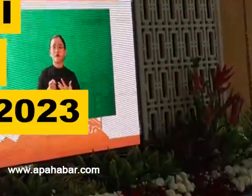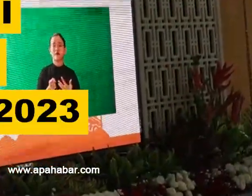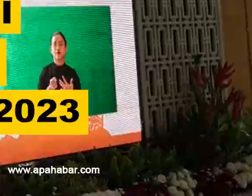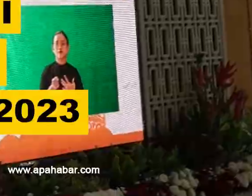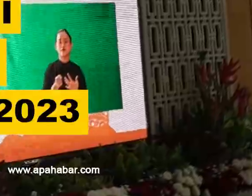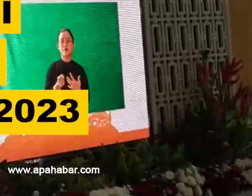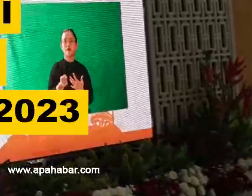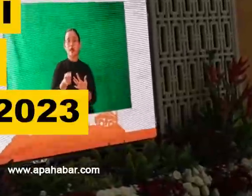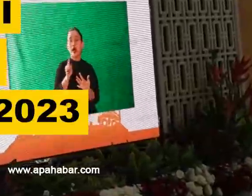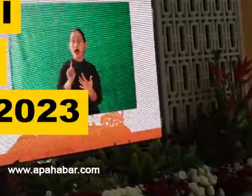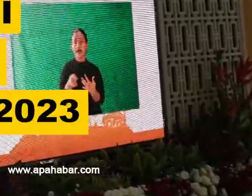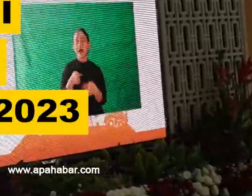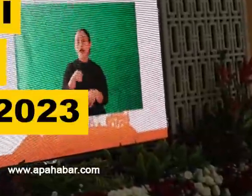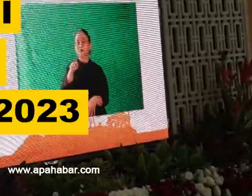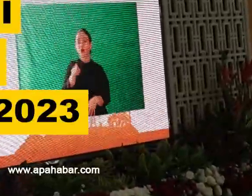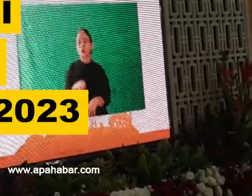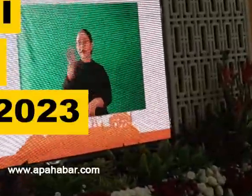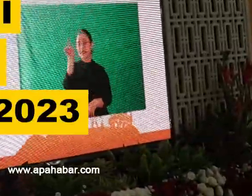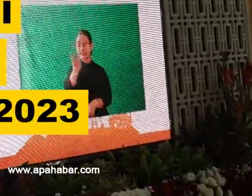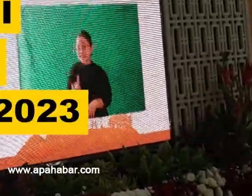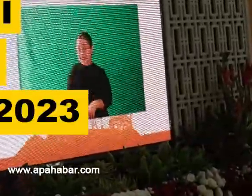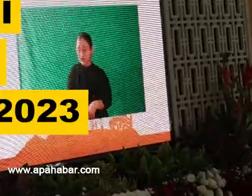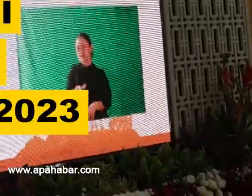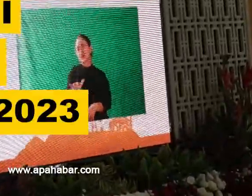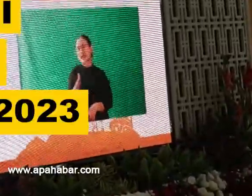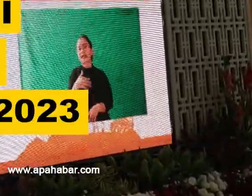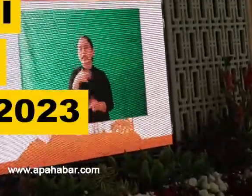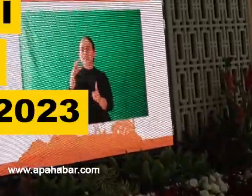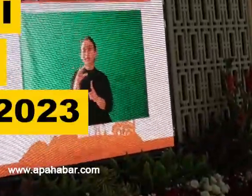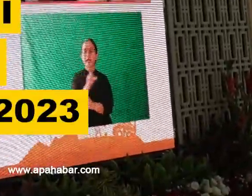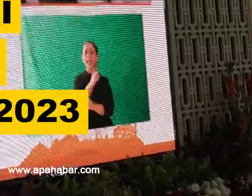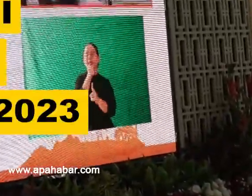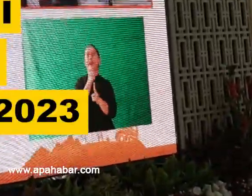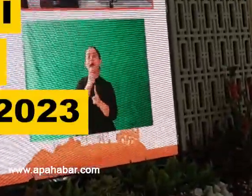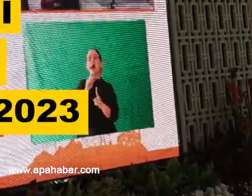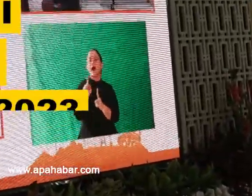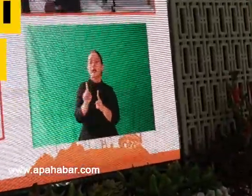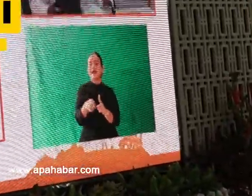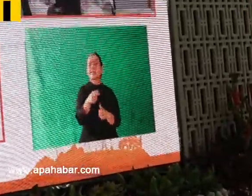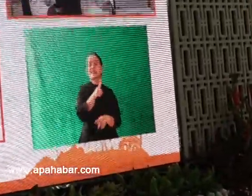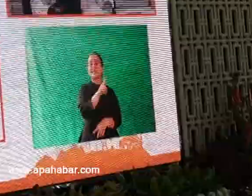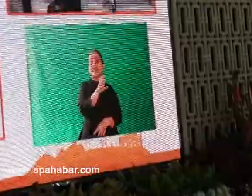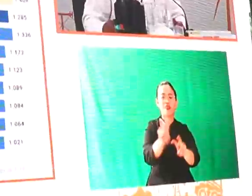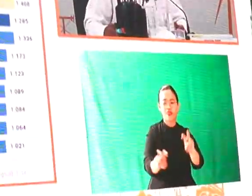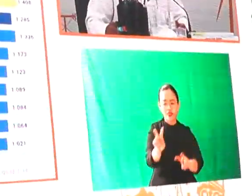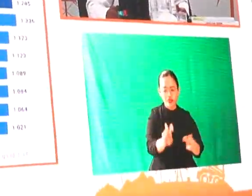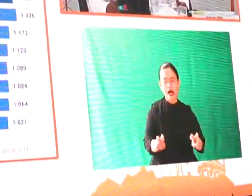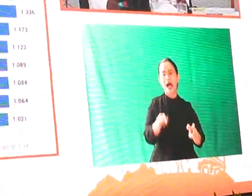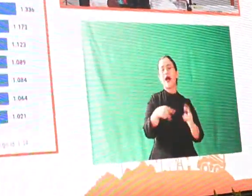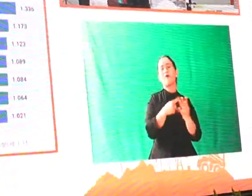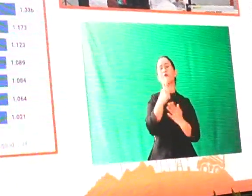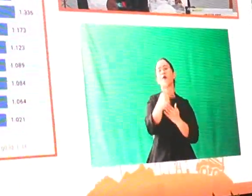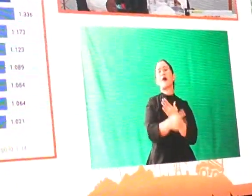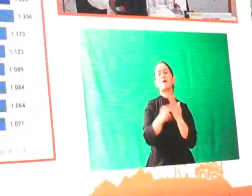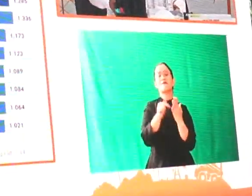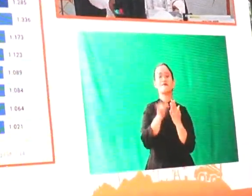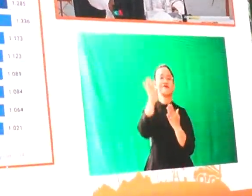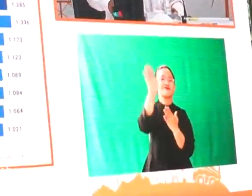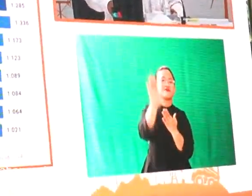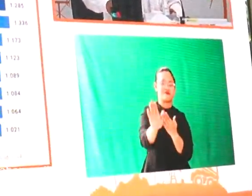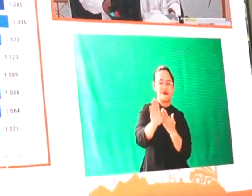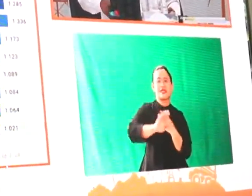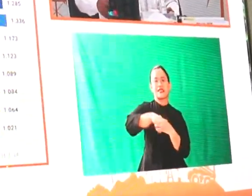Menteri Energi dan Sumber Daya Mineral Arifin Tasrif menggelar konferensi pers terkait capaian kinerja sektor ESDM